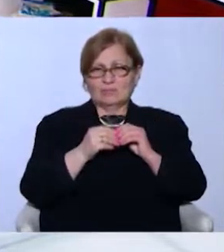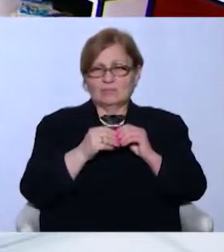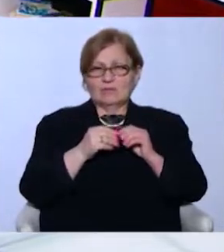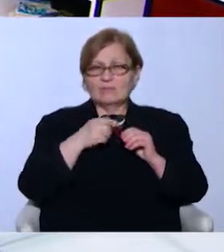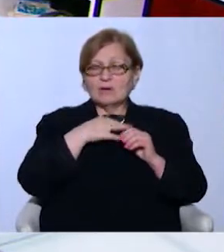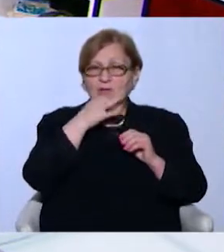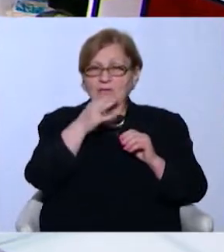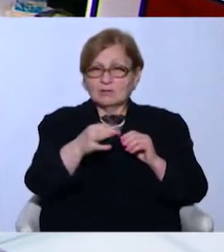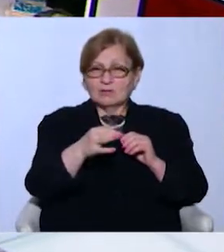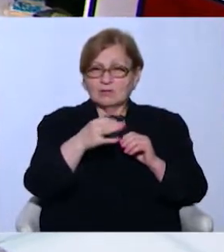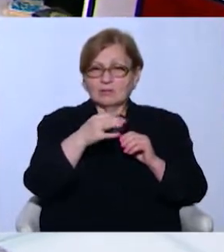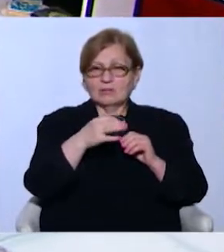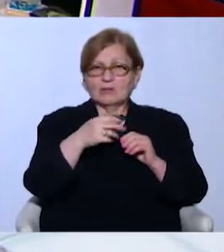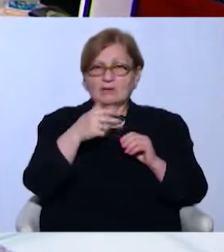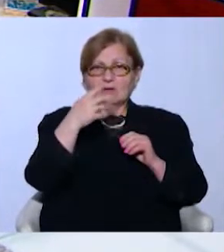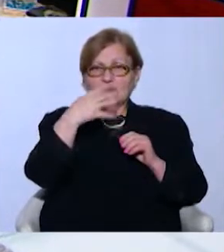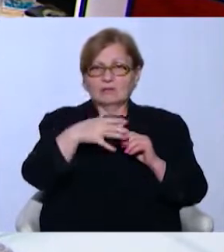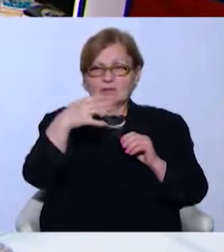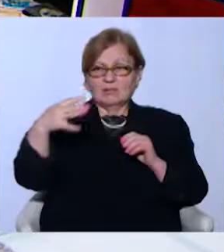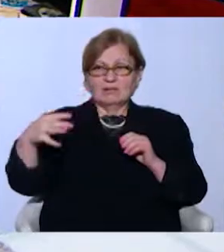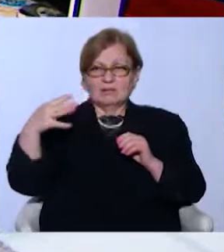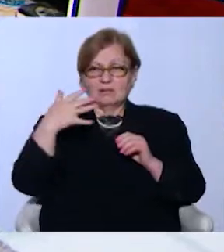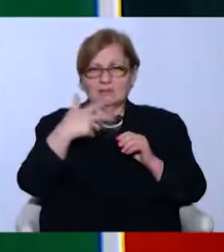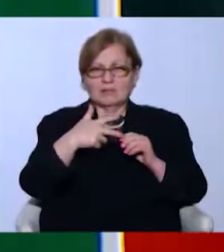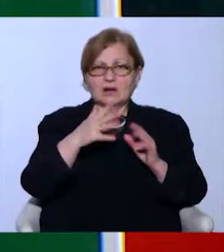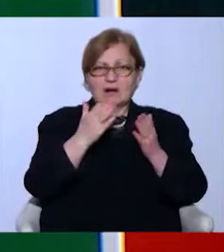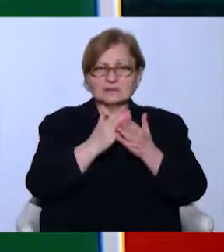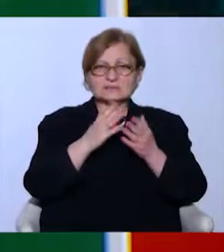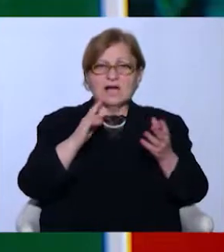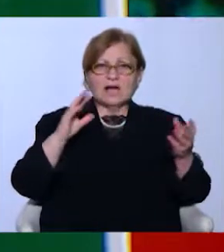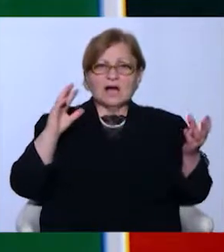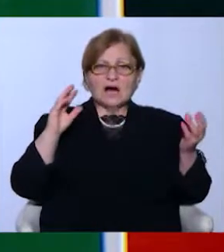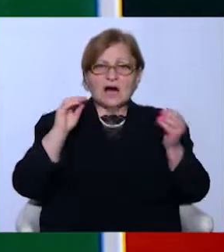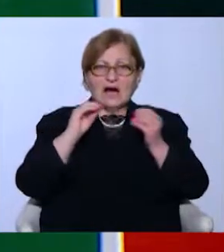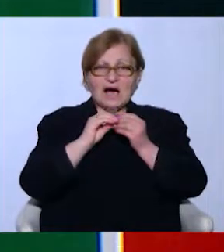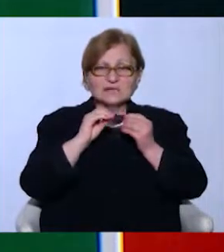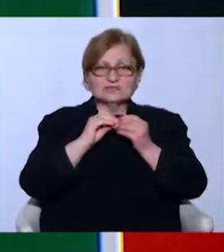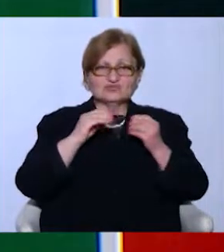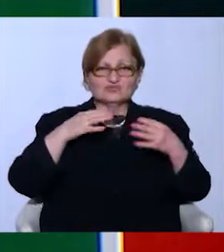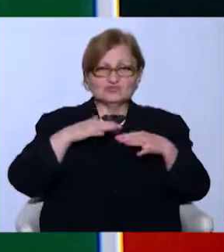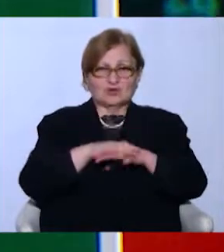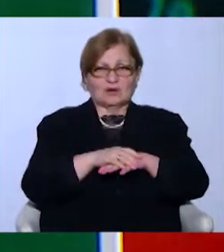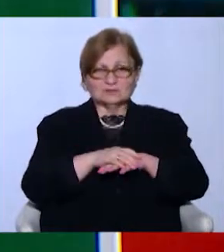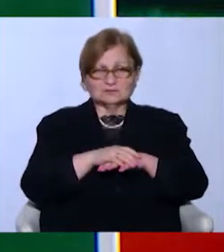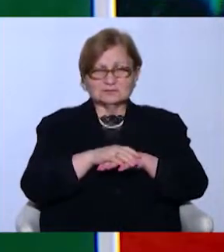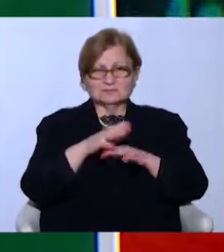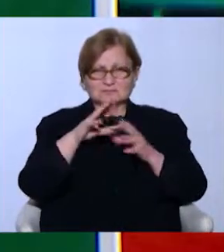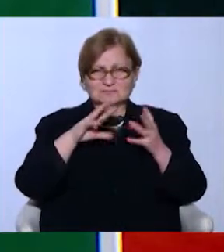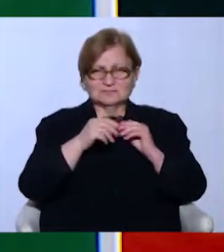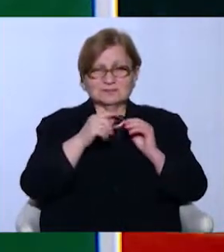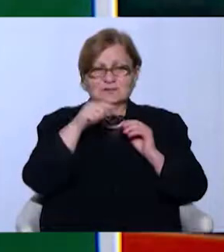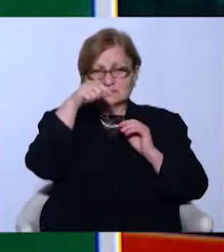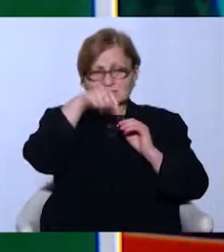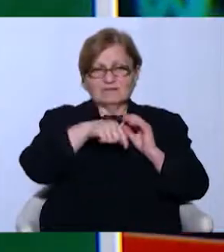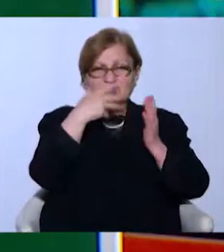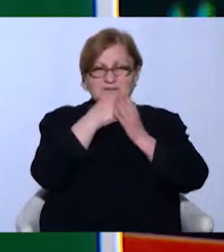ვიმეორებ 40-ის და 30-ის არის 10-ის ჯერადი. და ამავე დროს ის 10 არის მათი